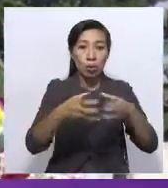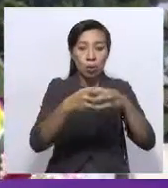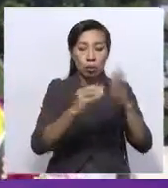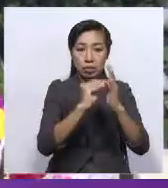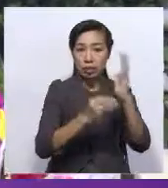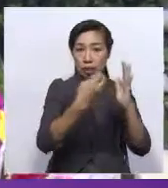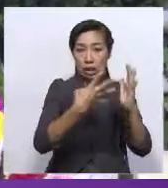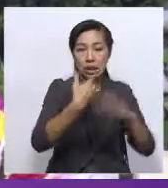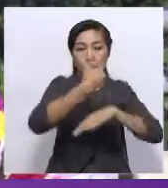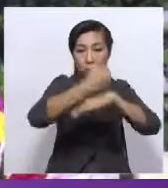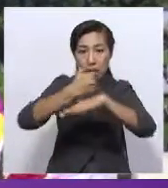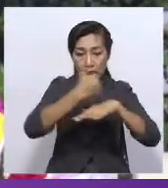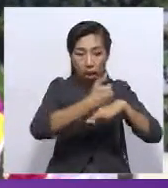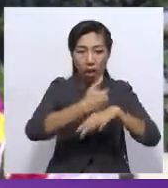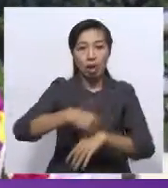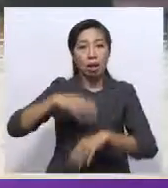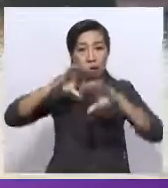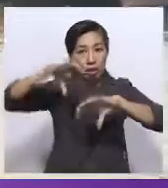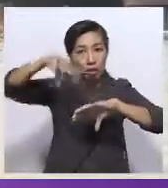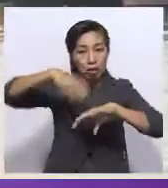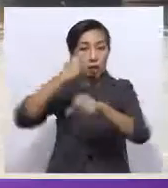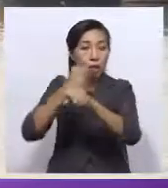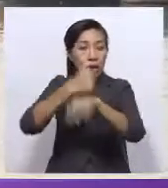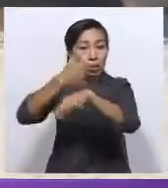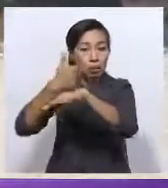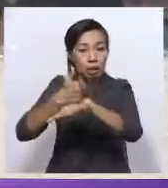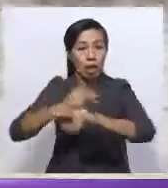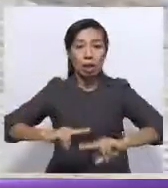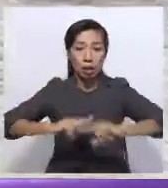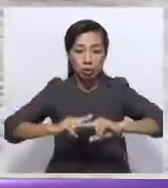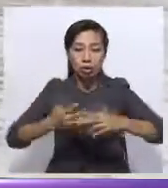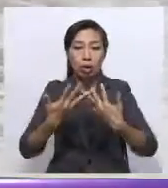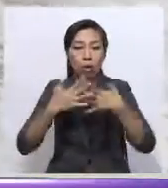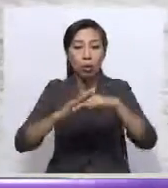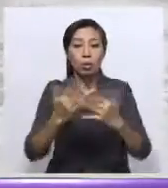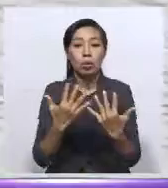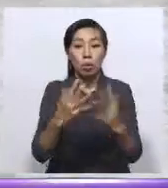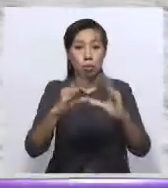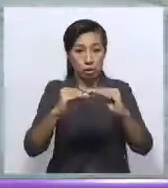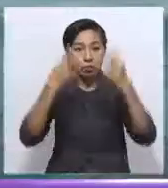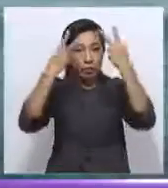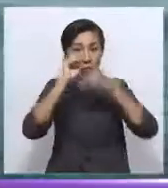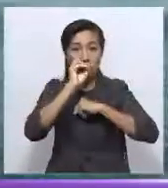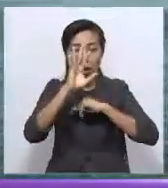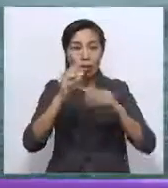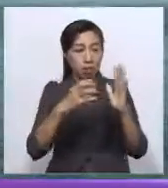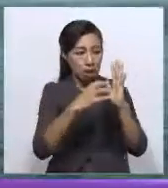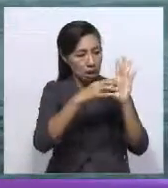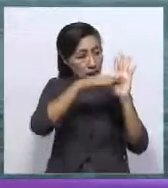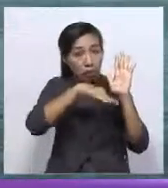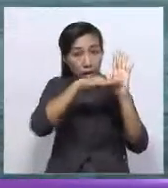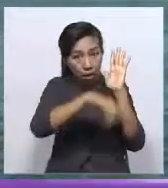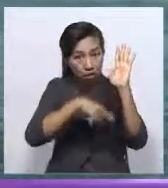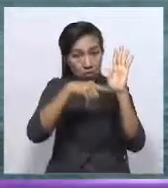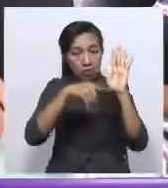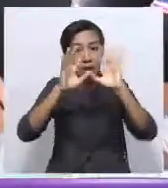กลางตอนล่าง2หัวหน้าส่วนราชการผู้แทนภาคเอกชนนายกรัฐมนตรีกล่าวว่าภาคกลางตอนล่างเป็นพื้นที่ที่มี